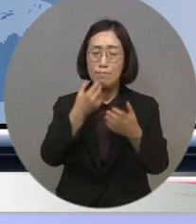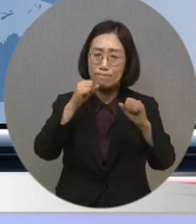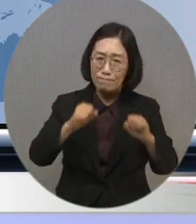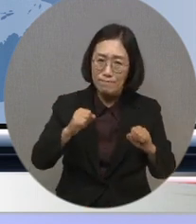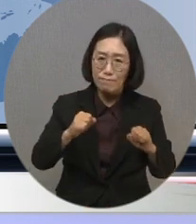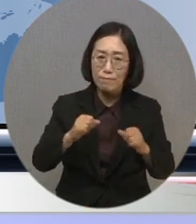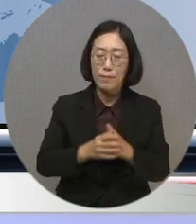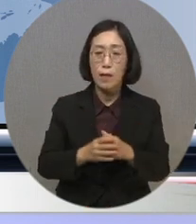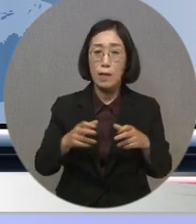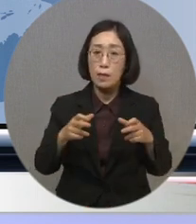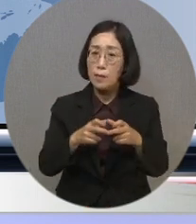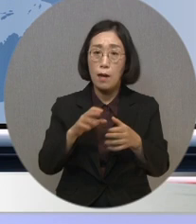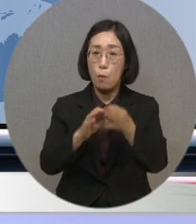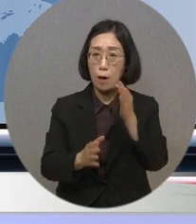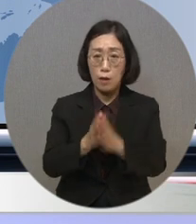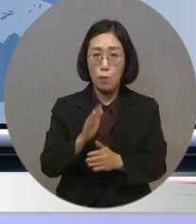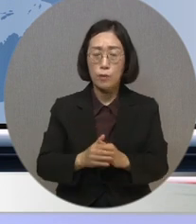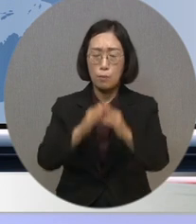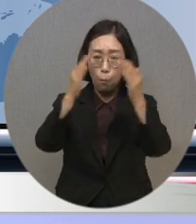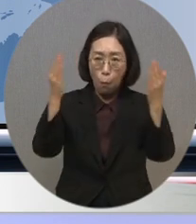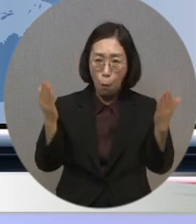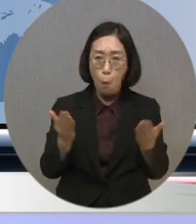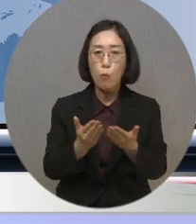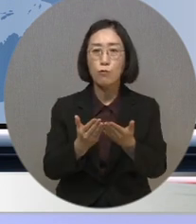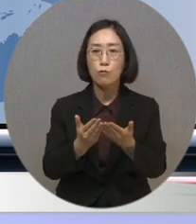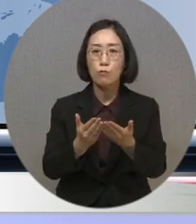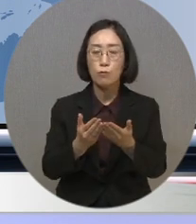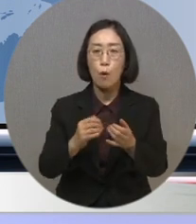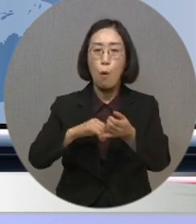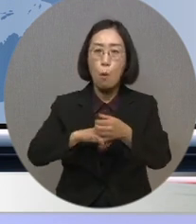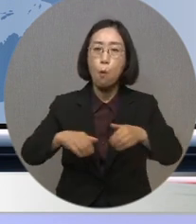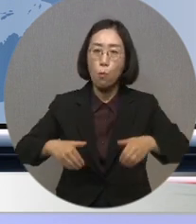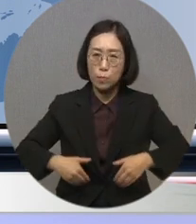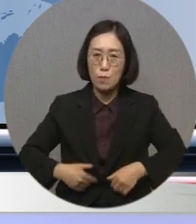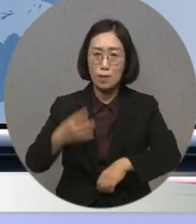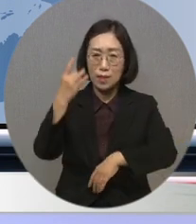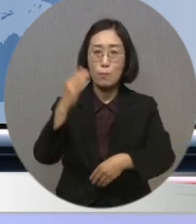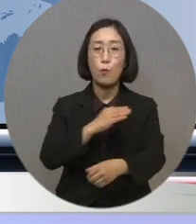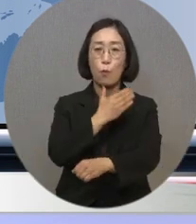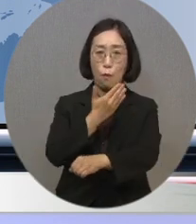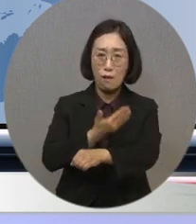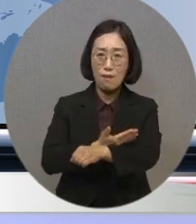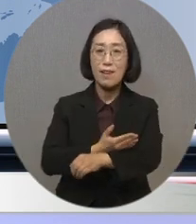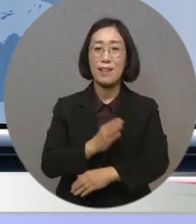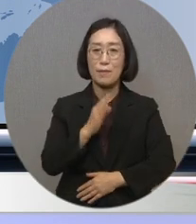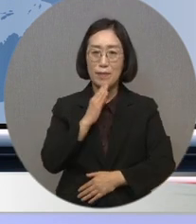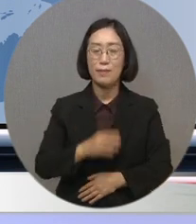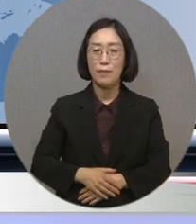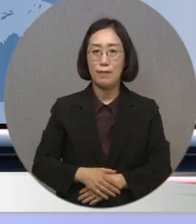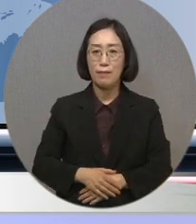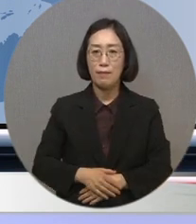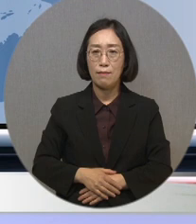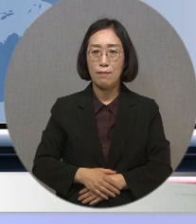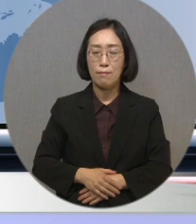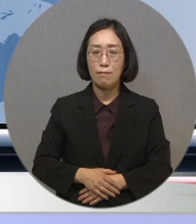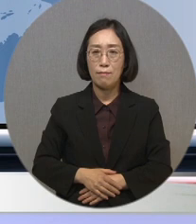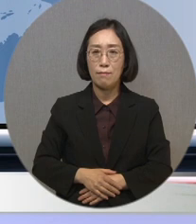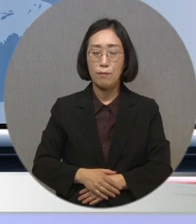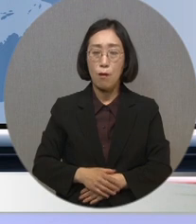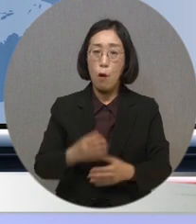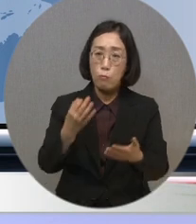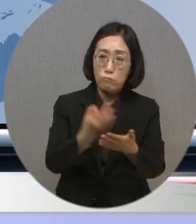장애의 유무와는 관계 없이 국민 누구에게나 적용되는 기본 권리입니다 하물며 일은